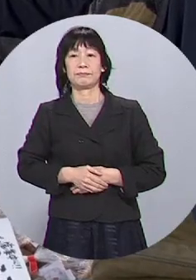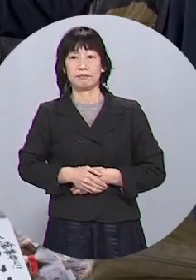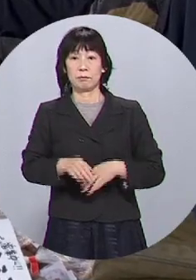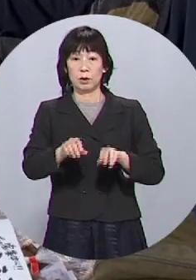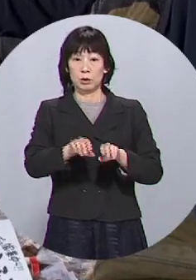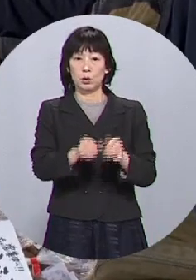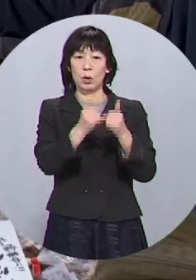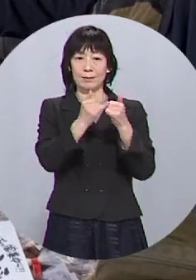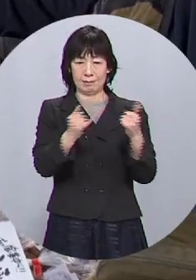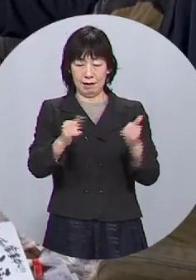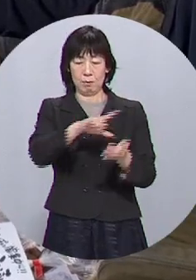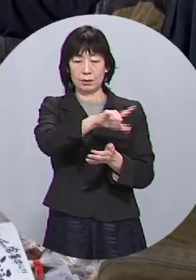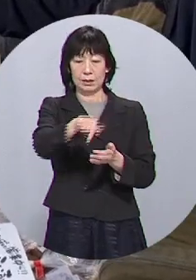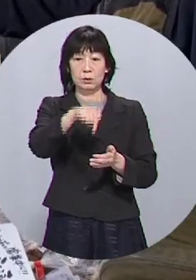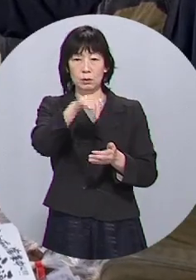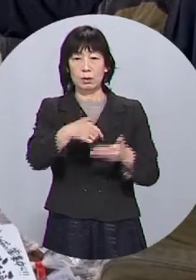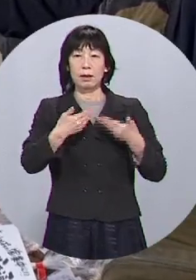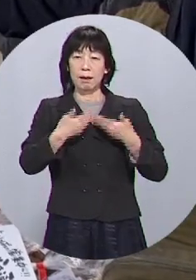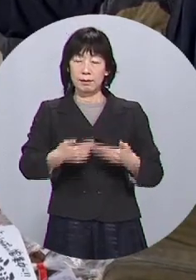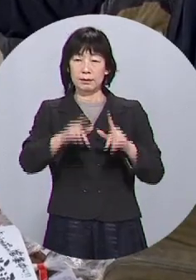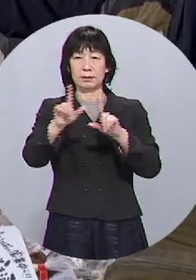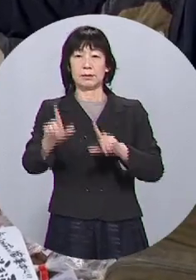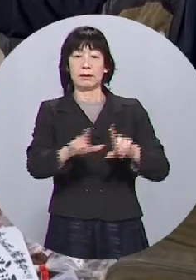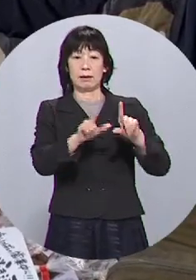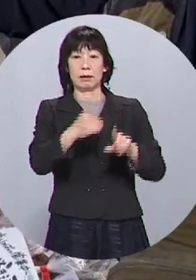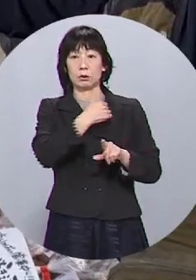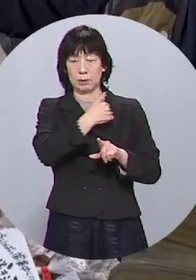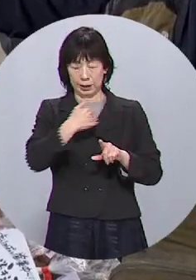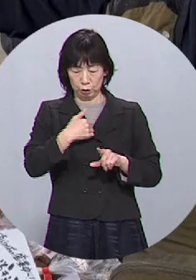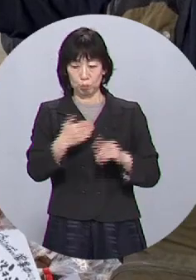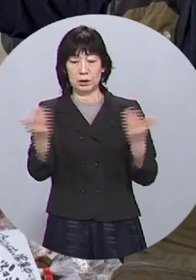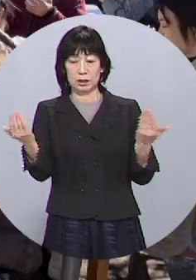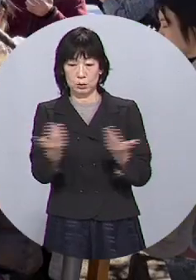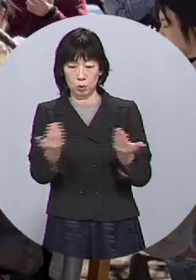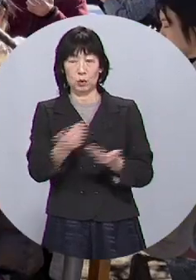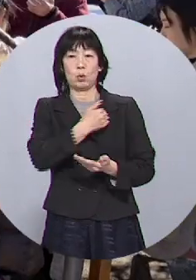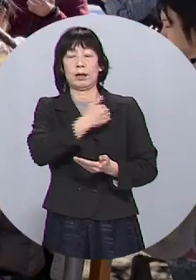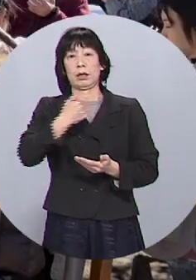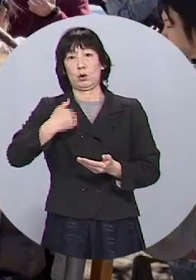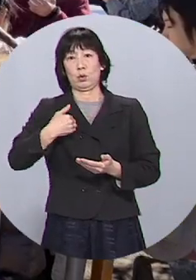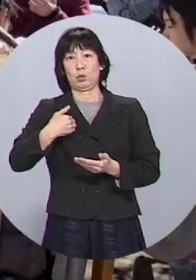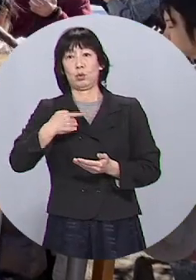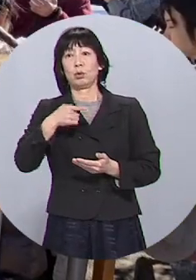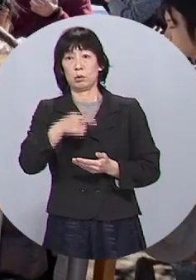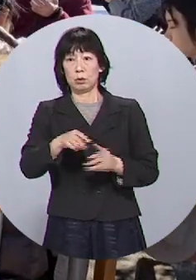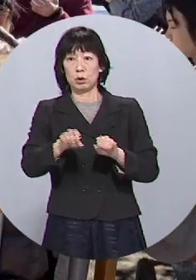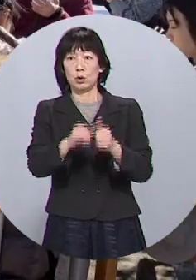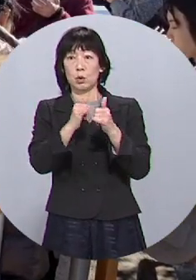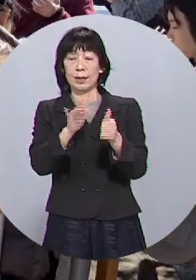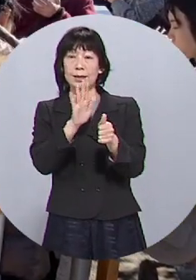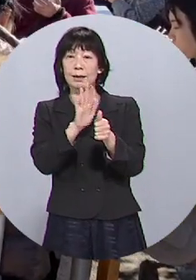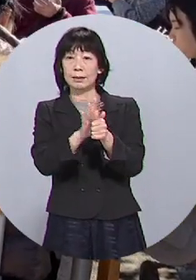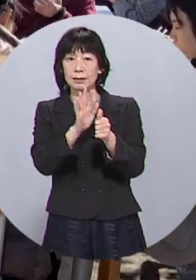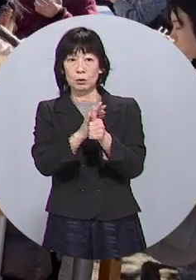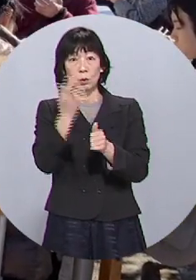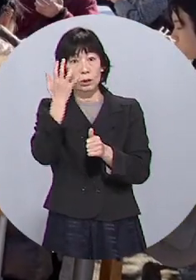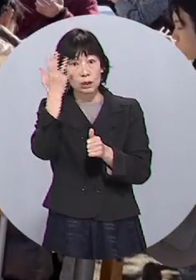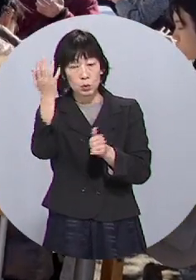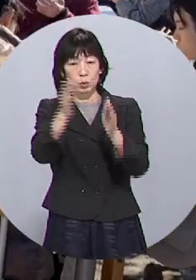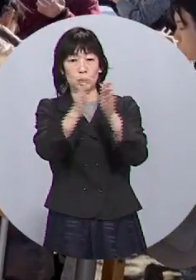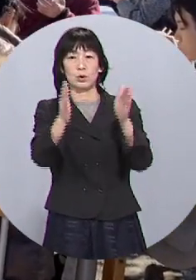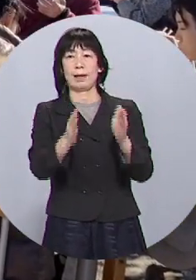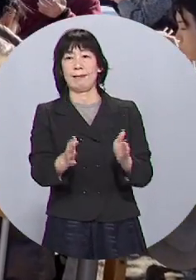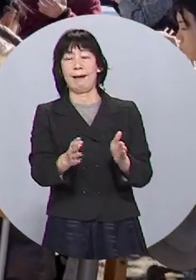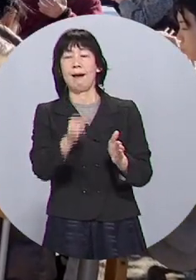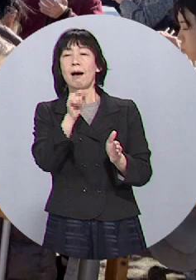障害のある方が地域で安心して暮らし生き生きと働くそんな障害者支援の理想の姿が今